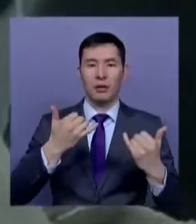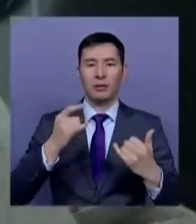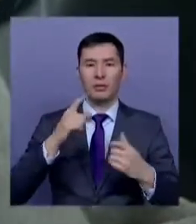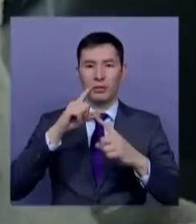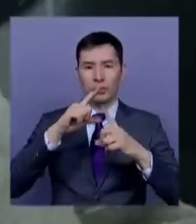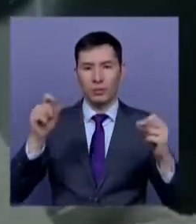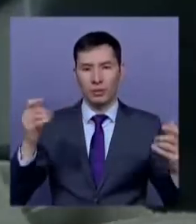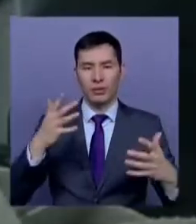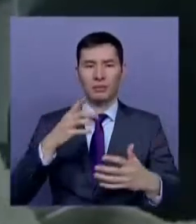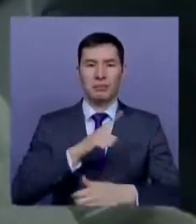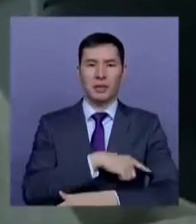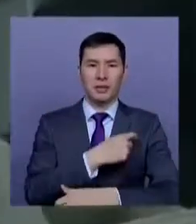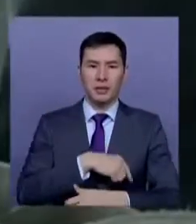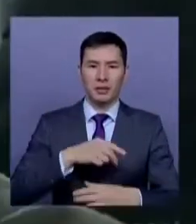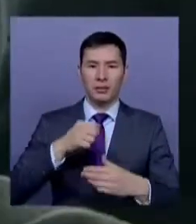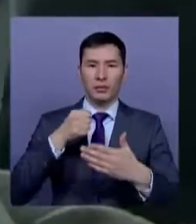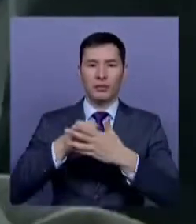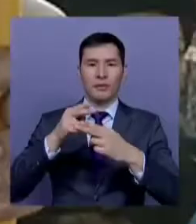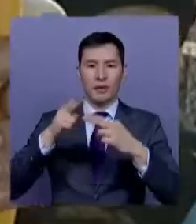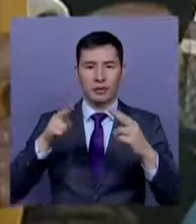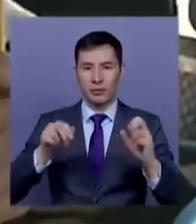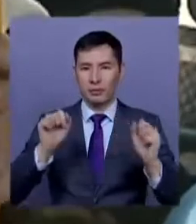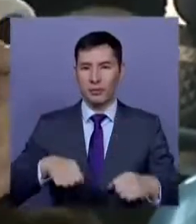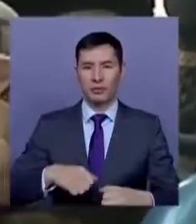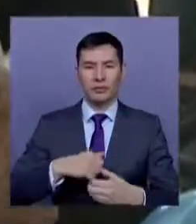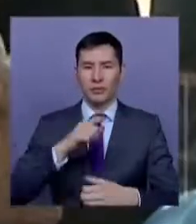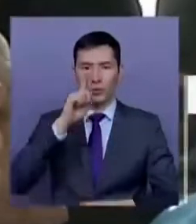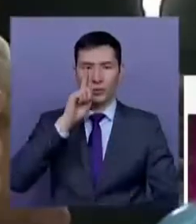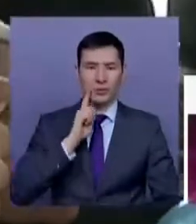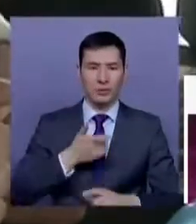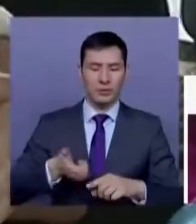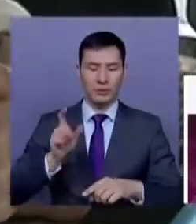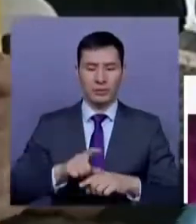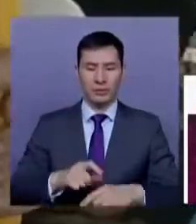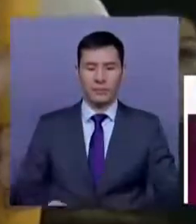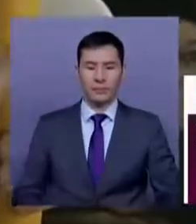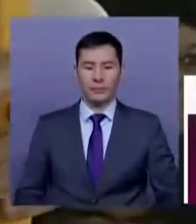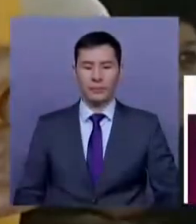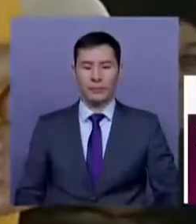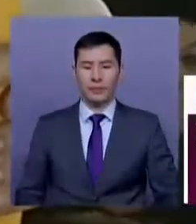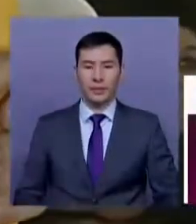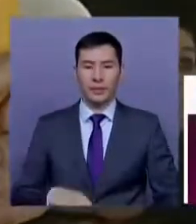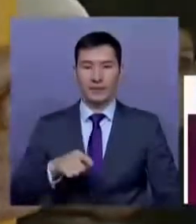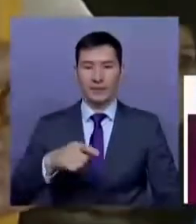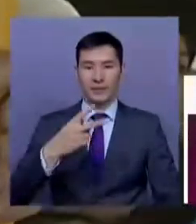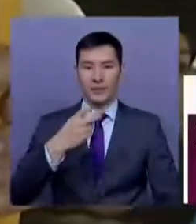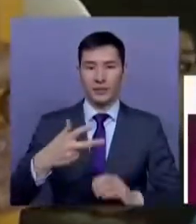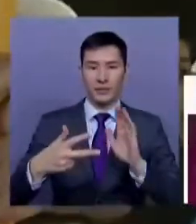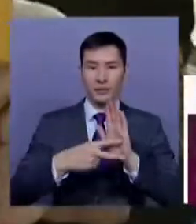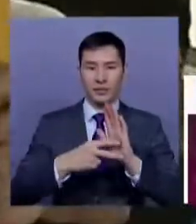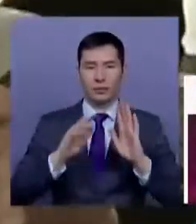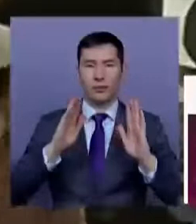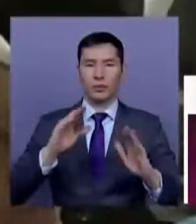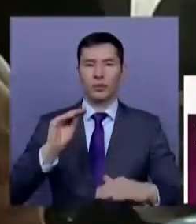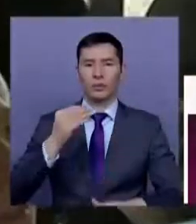да барлық жағдай жасалған автобуспен жүретін болды. Жаңа маршрут 208 тек қана ол Жетісу ауданында жүреді. Кемел шағын